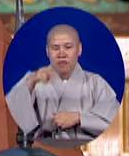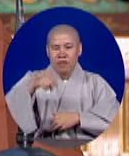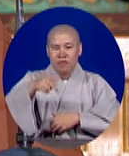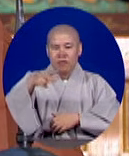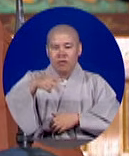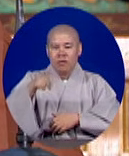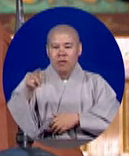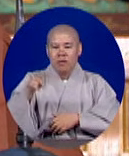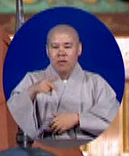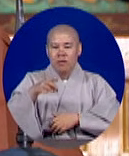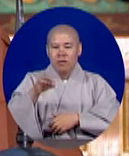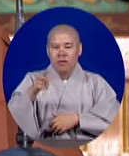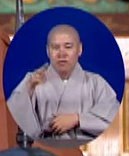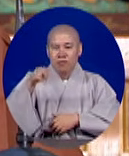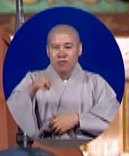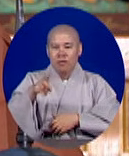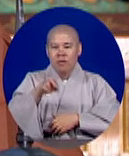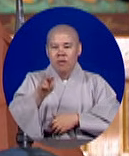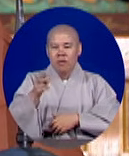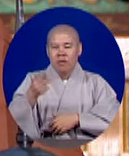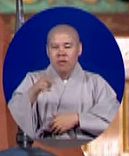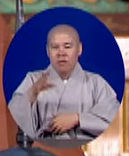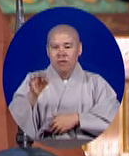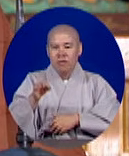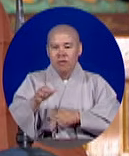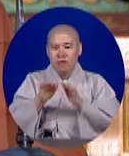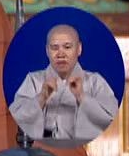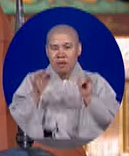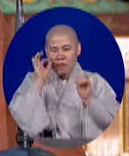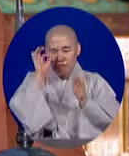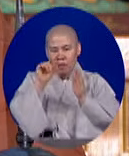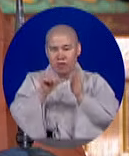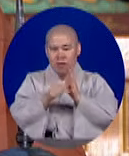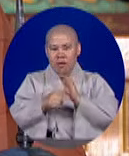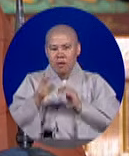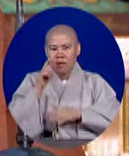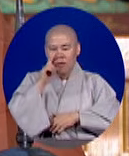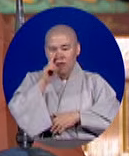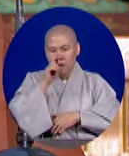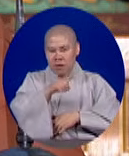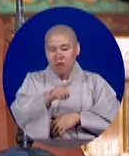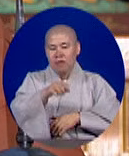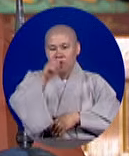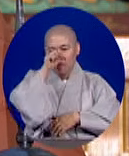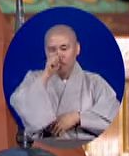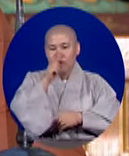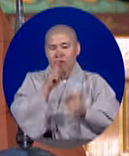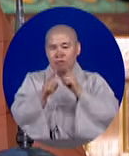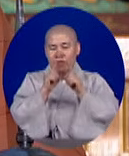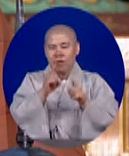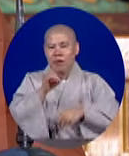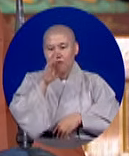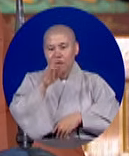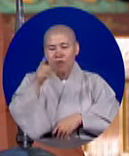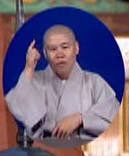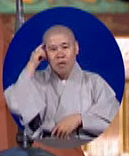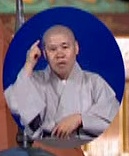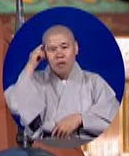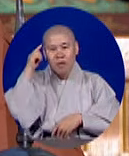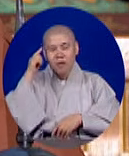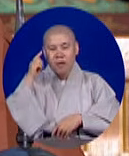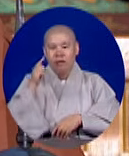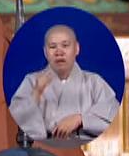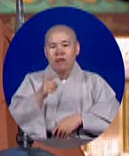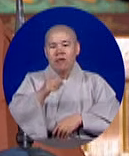그러니까 사람을 볼 때 악하다 이건 말이 안 되고요. 선하다 이건 말이 안 돼요. 그럼 왜 선과 악이